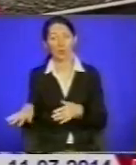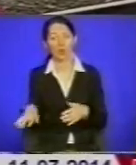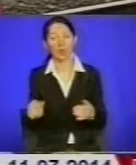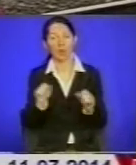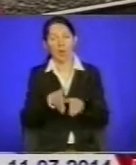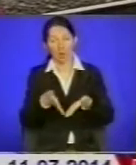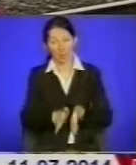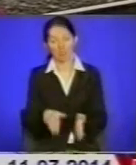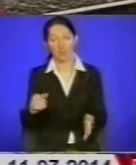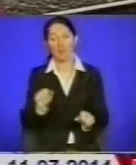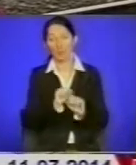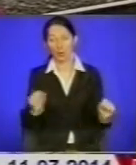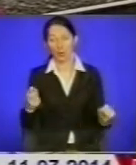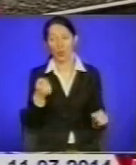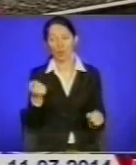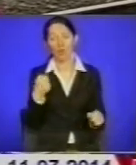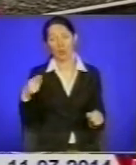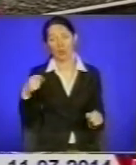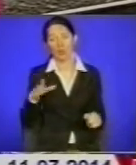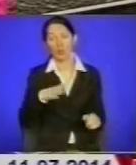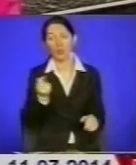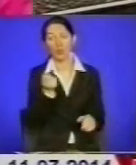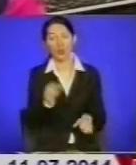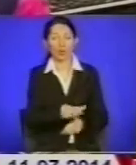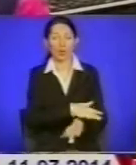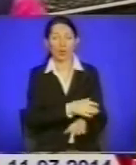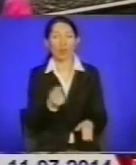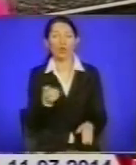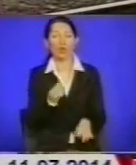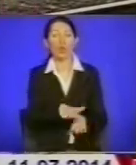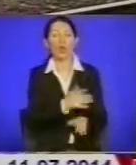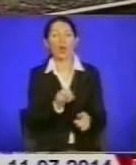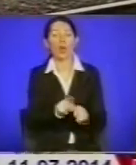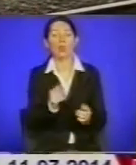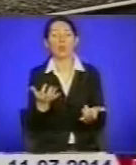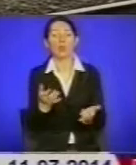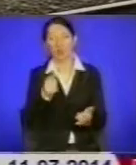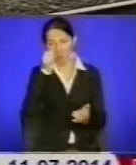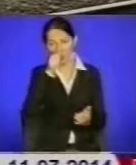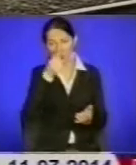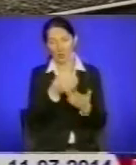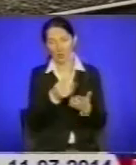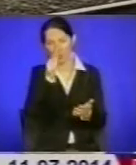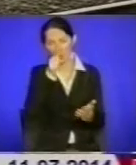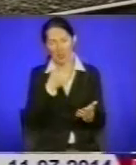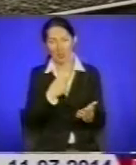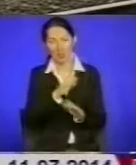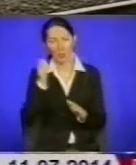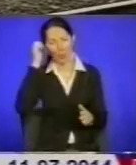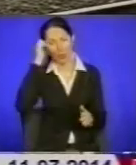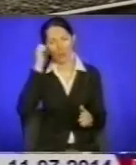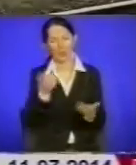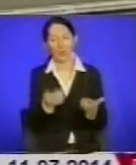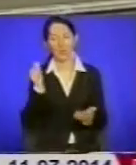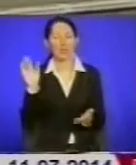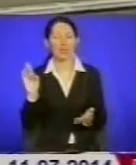ну, чуть-чуть довго. Чуть-чуть довго – це скільки? Місяць. Кажеться, місяць, або я не пам'ятаю. Или